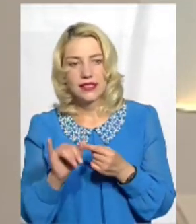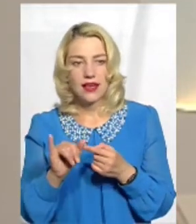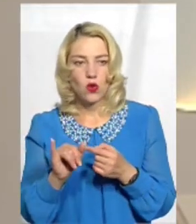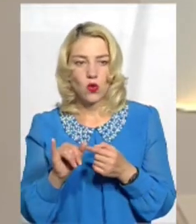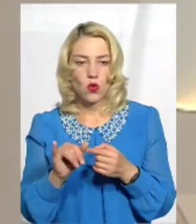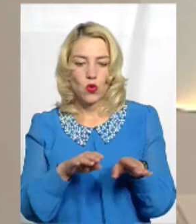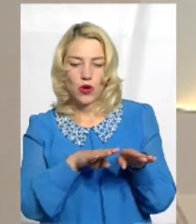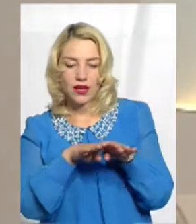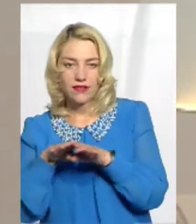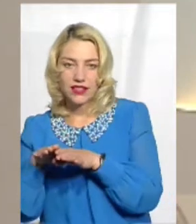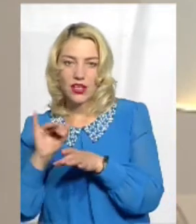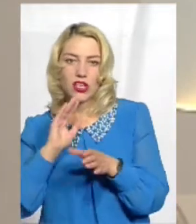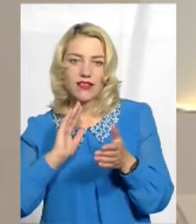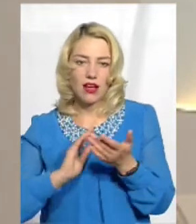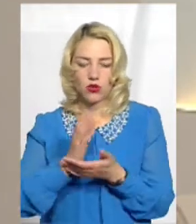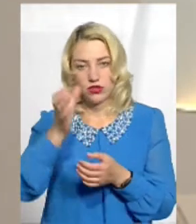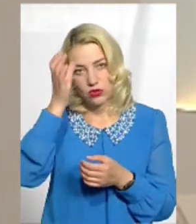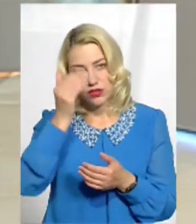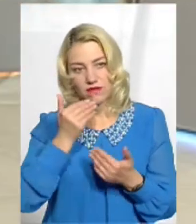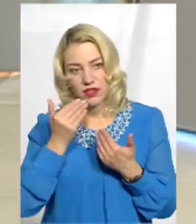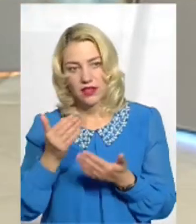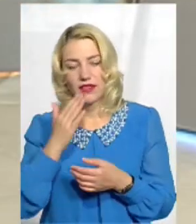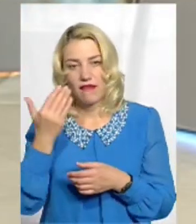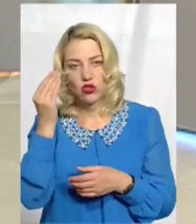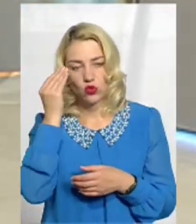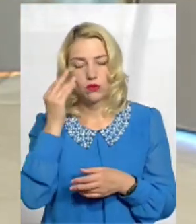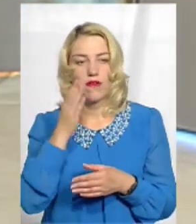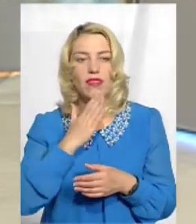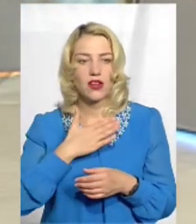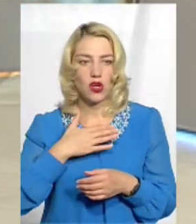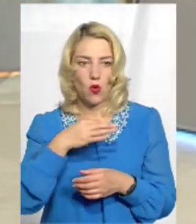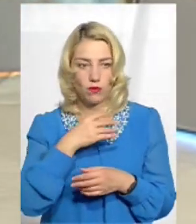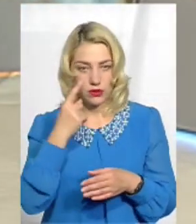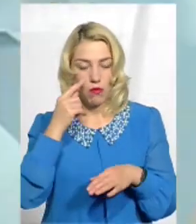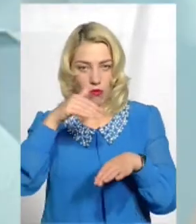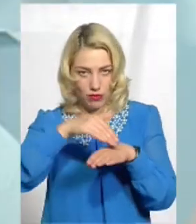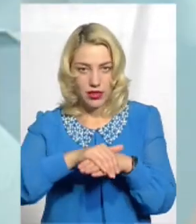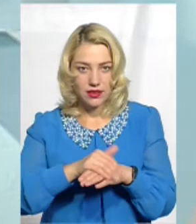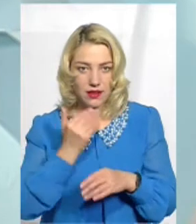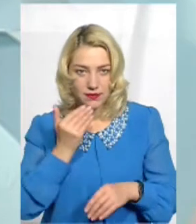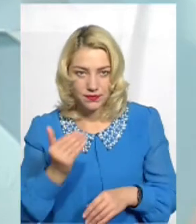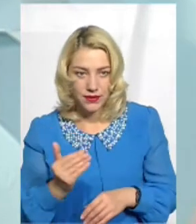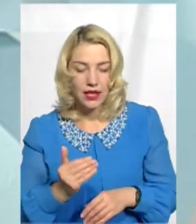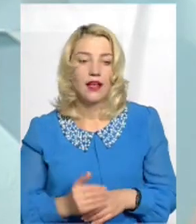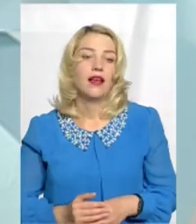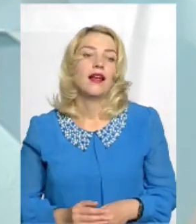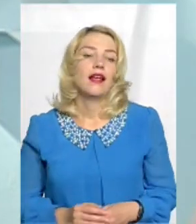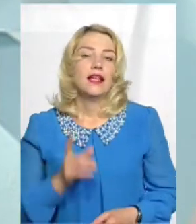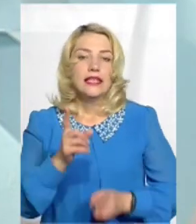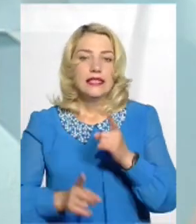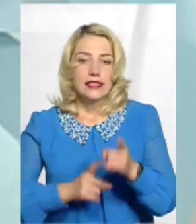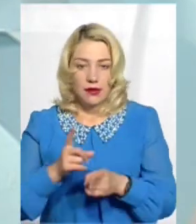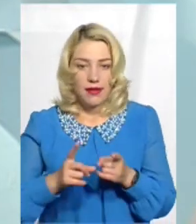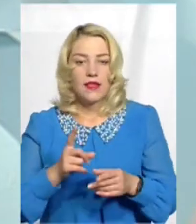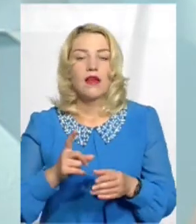рівні, у якості освіти, на вашу думку, в нашій області? Вона помітна? Зміни помітні через те,